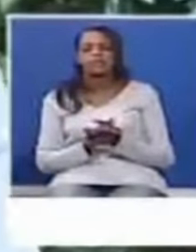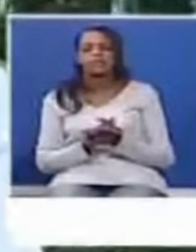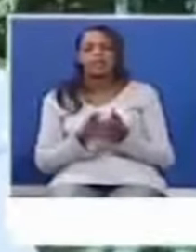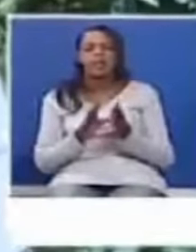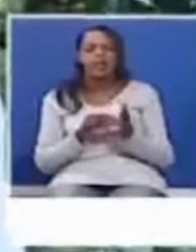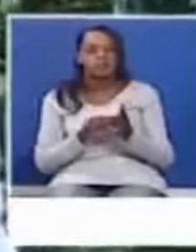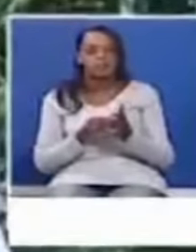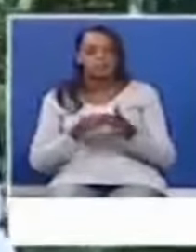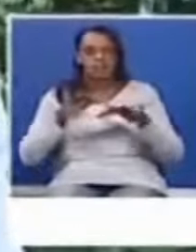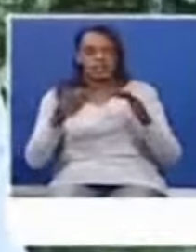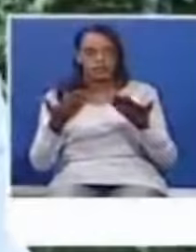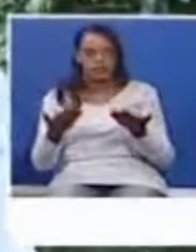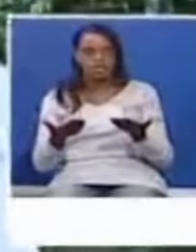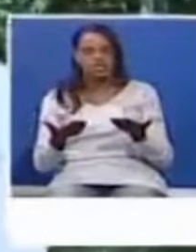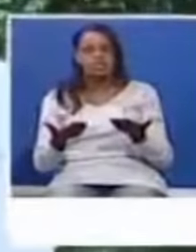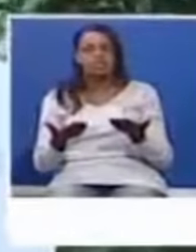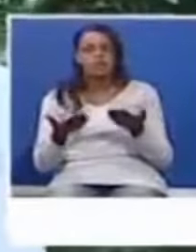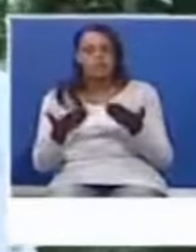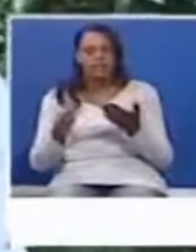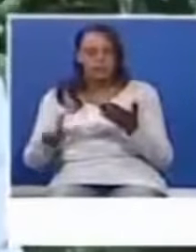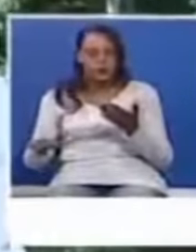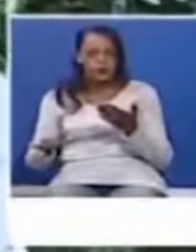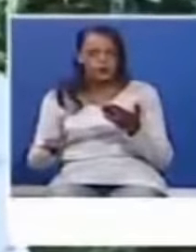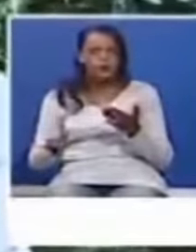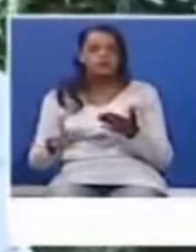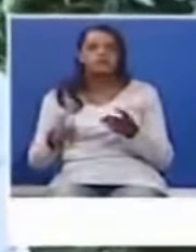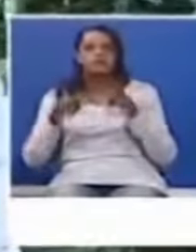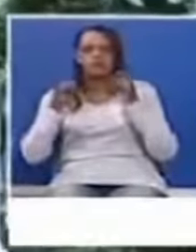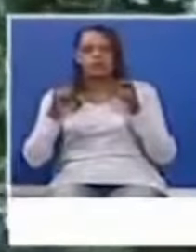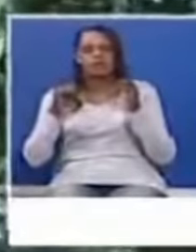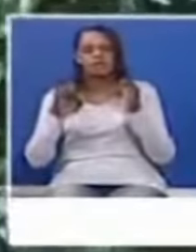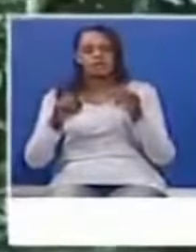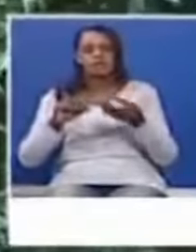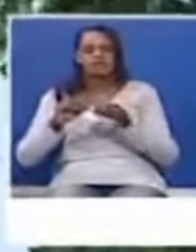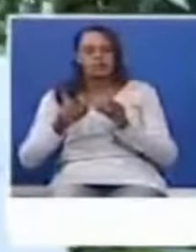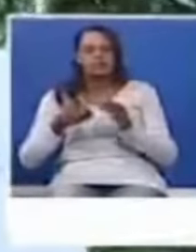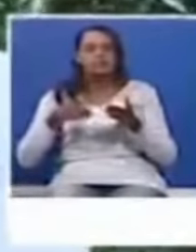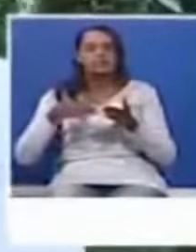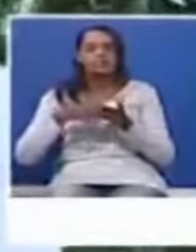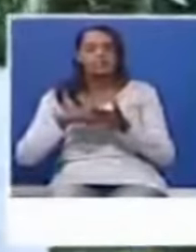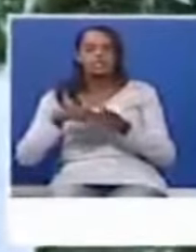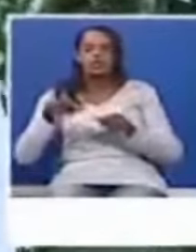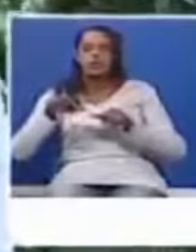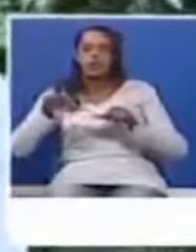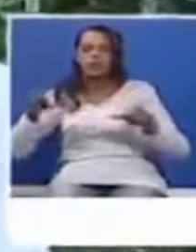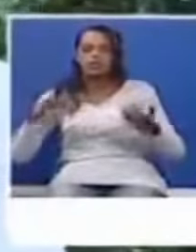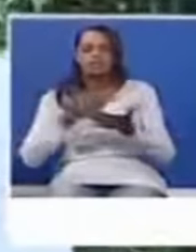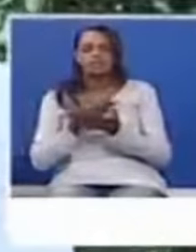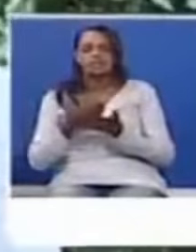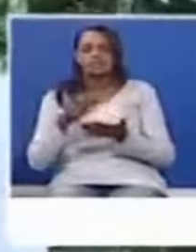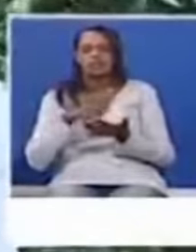ነዚ መዓልቲ ቆልዑ ክበዓል ወይ ከኽብራ ኢለን ኣብ ስምምዕ ዝበፅሓሉ ነዊሕ ታሪክ ዘለዎ